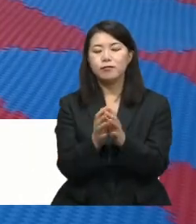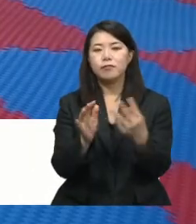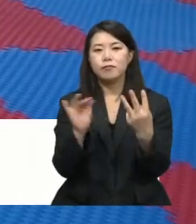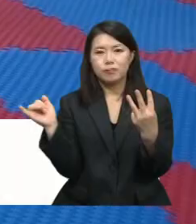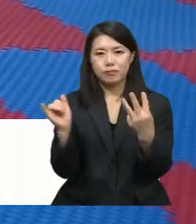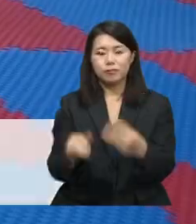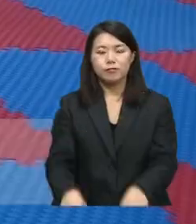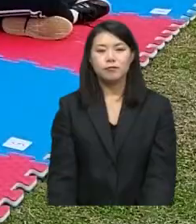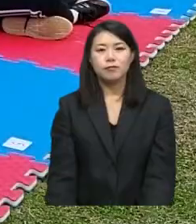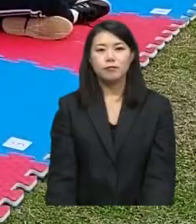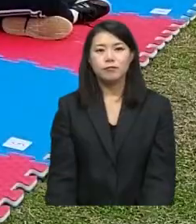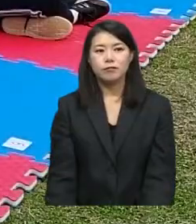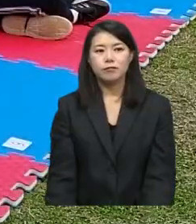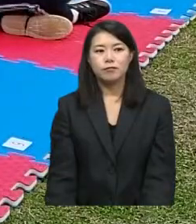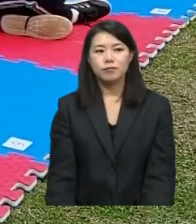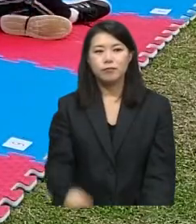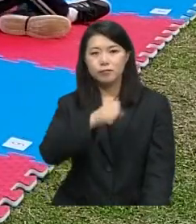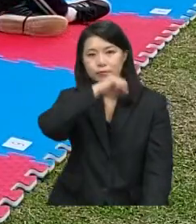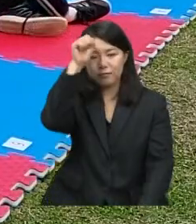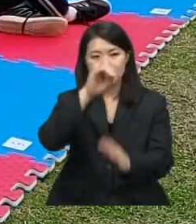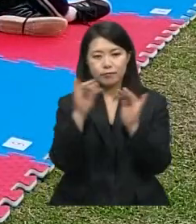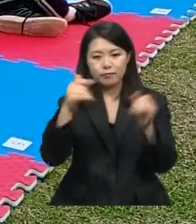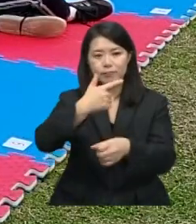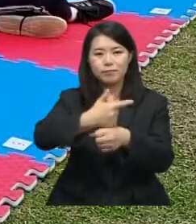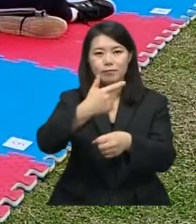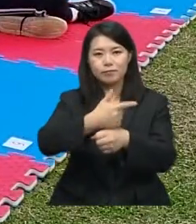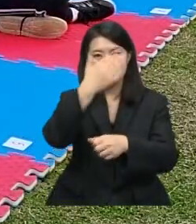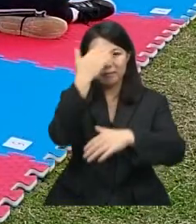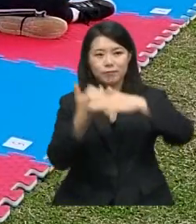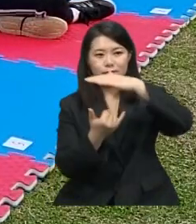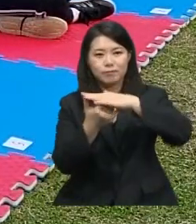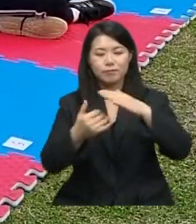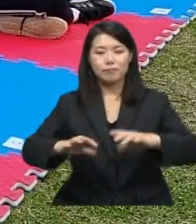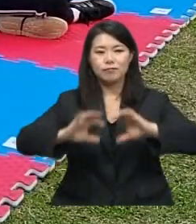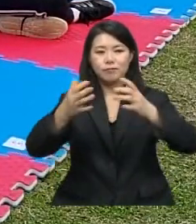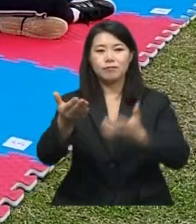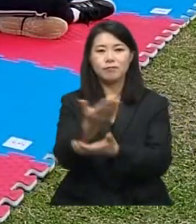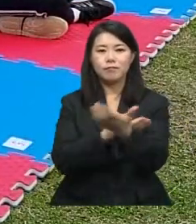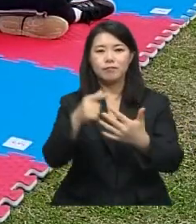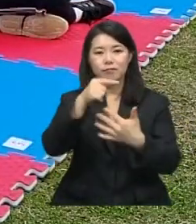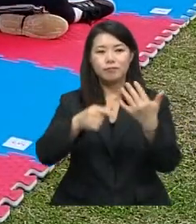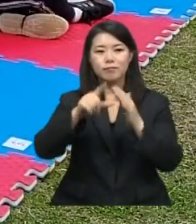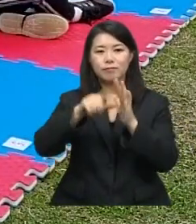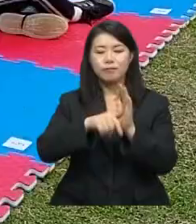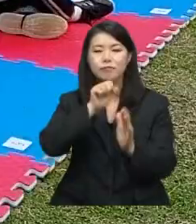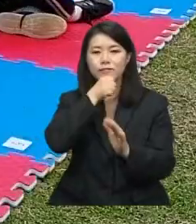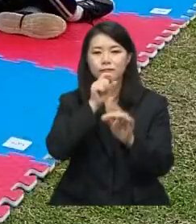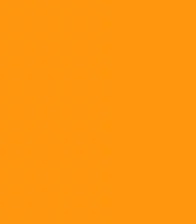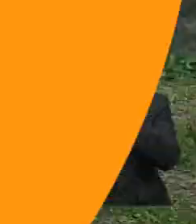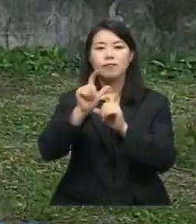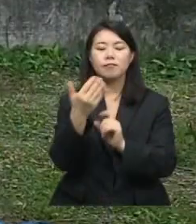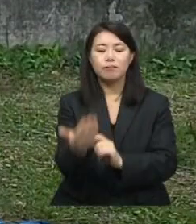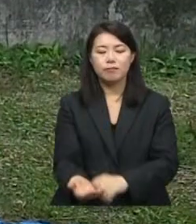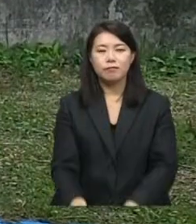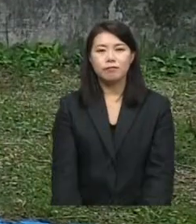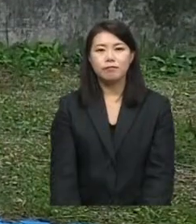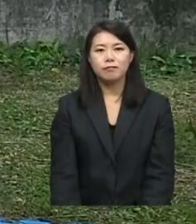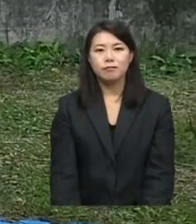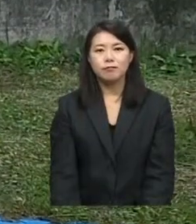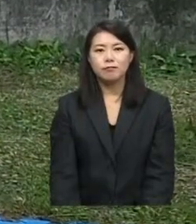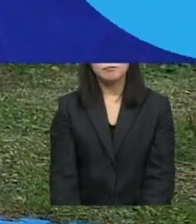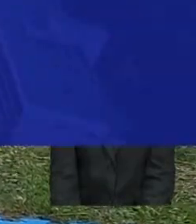세명이 선정됐으며 우승자들은 남양주시 청소년 국제교류 프로그램 선발시 가점 부여 혜택을 받게